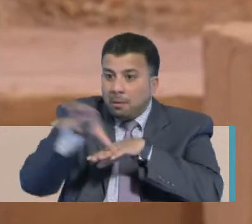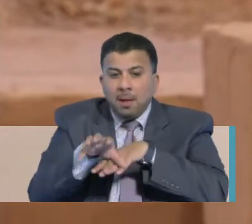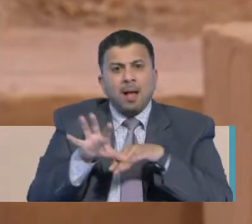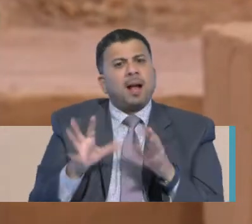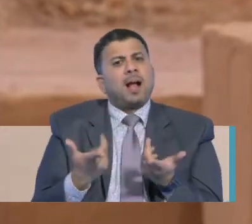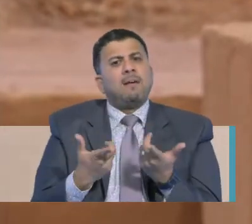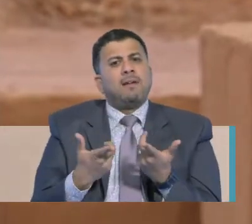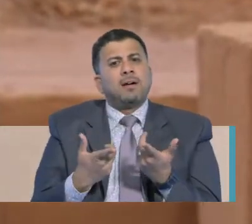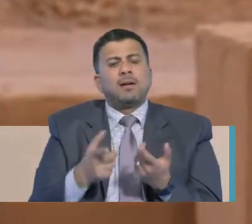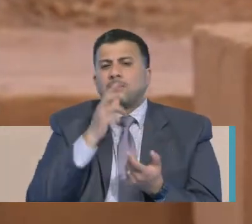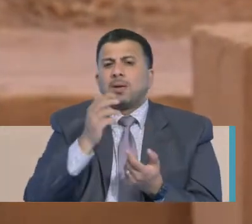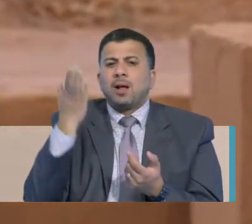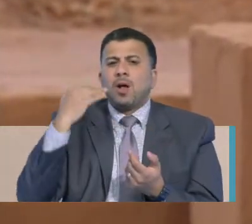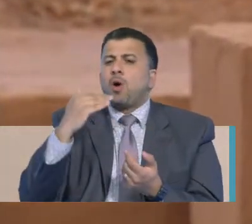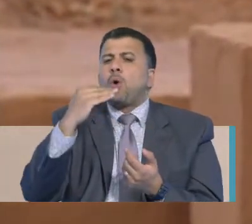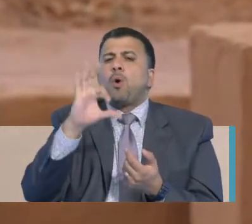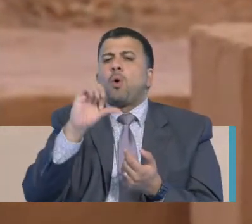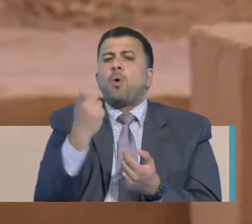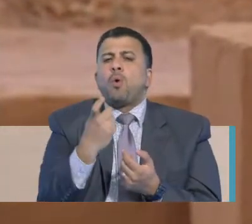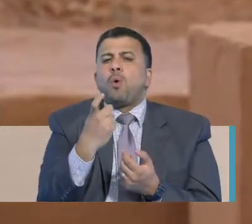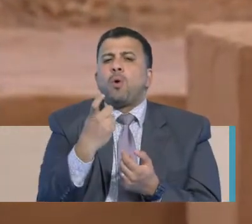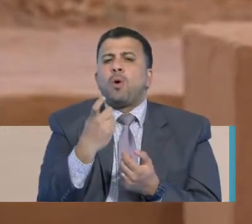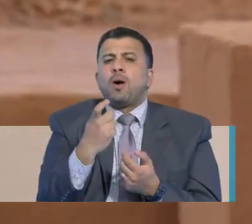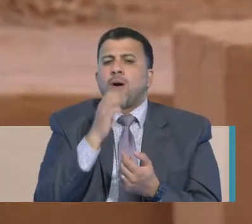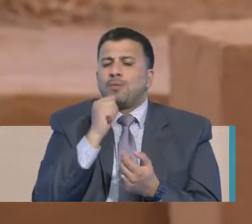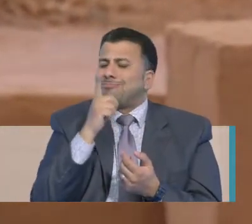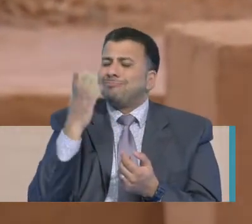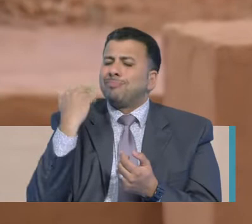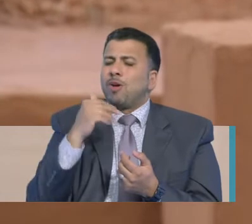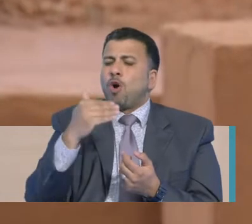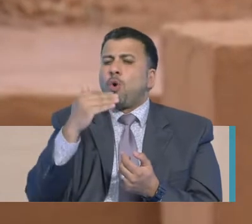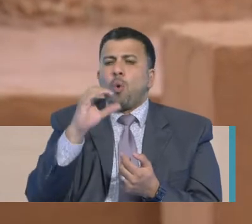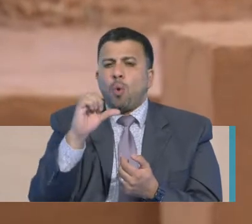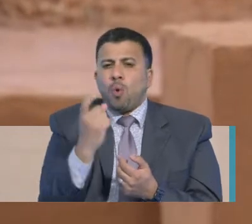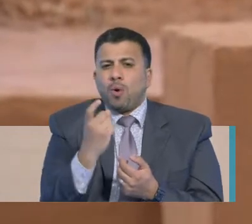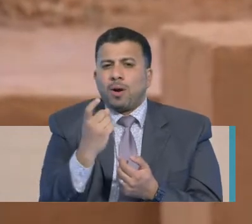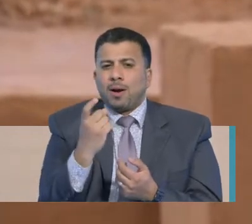نرجع إلى قوم عاد. قوم عاد